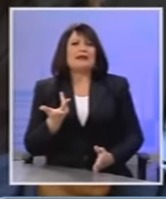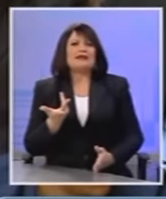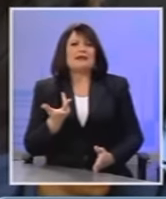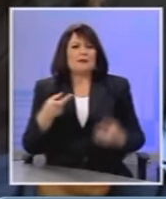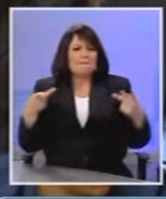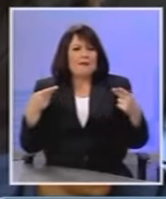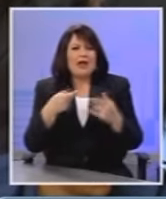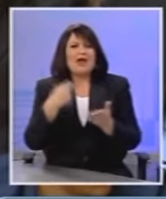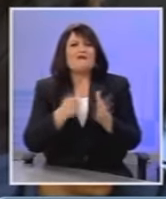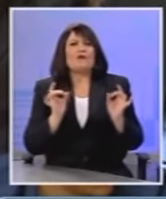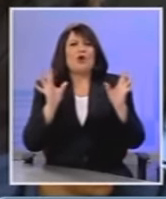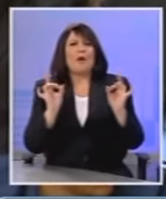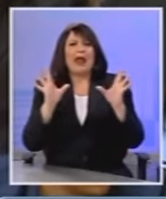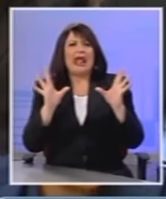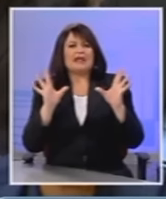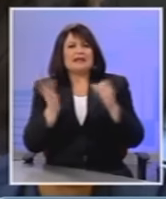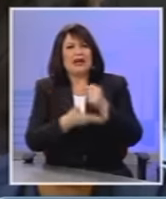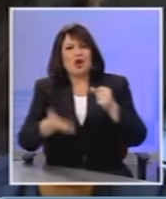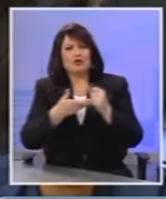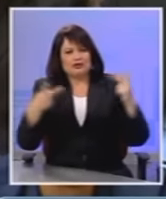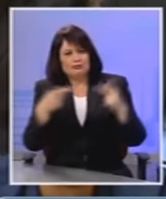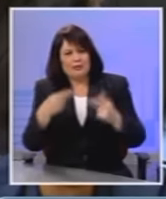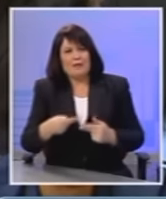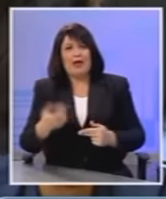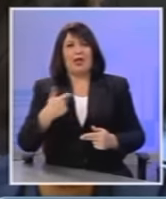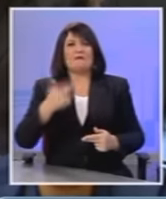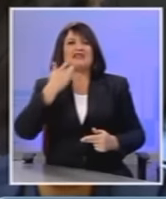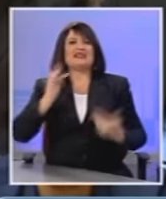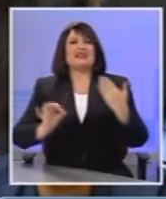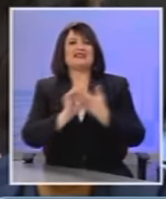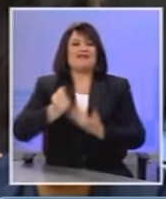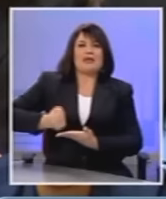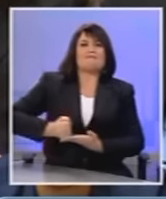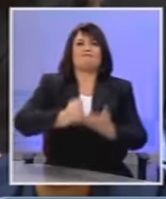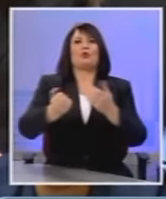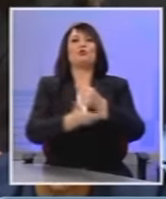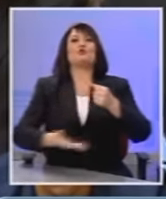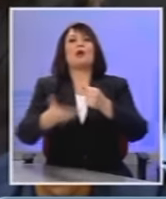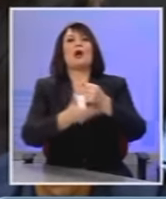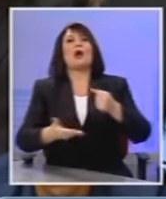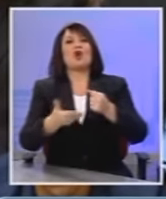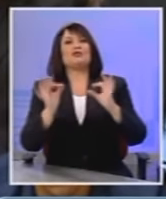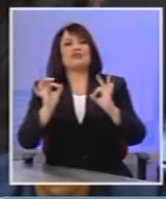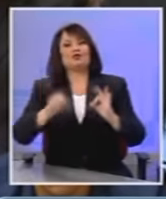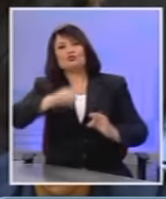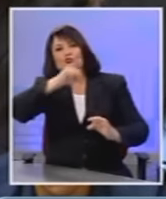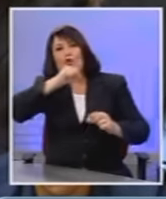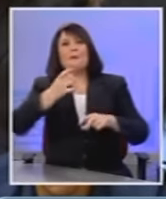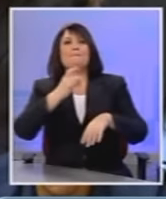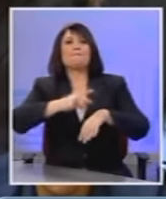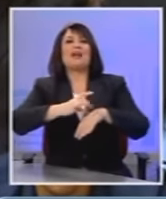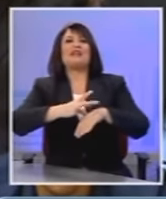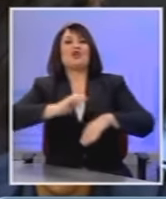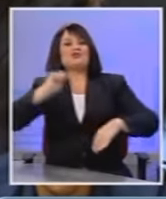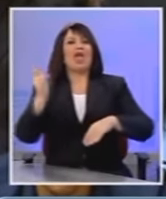κόψιμο των φοροαπαλλαγών τις οποίες είχαν. Η Χρυσή Αυγή στέκεται στο πλευρό του Έλληνα αγρότη, που είναι οφύση πατριώτης, οφύση